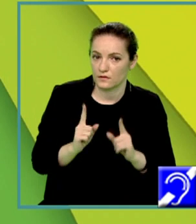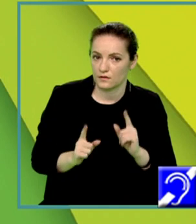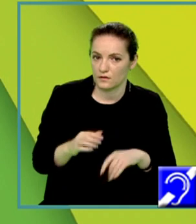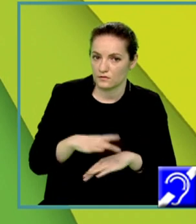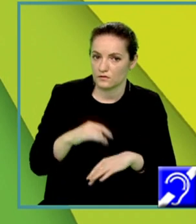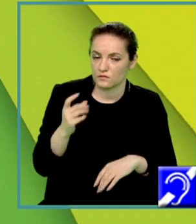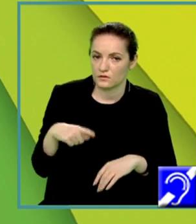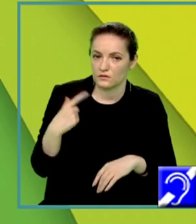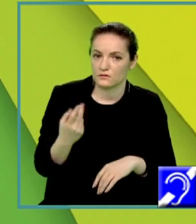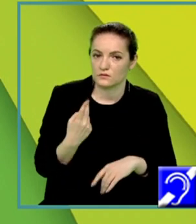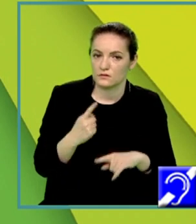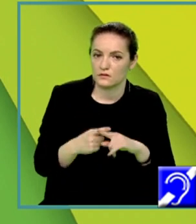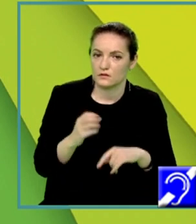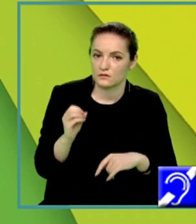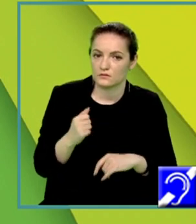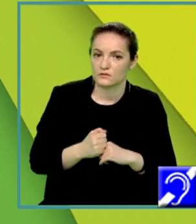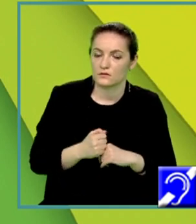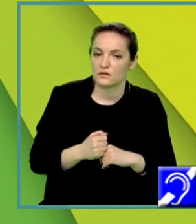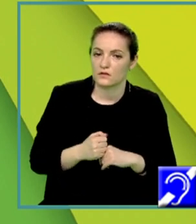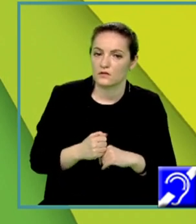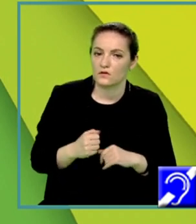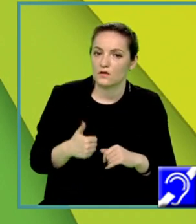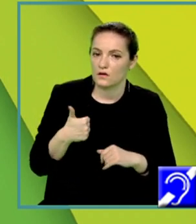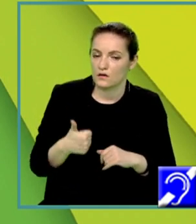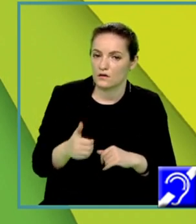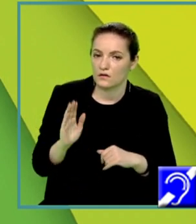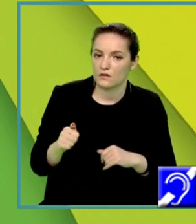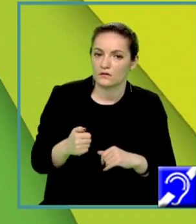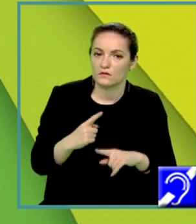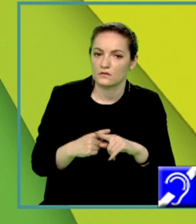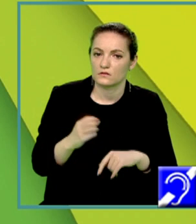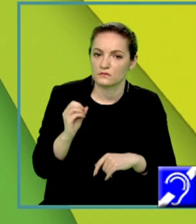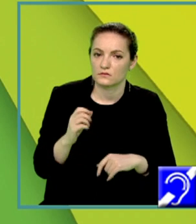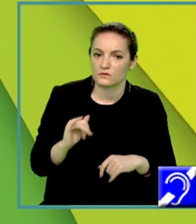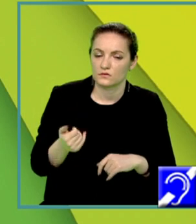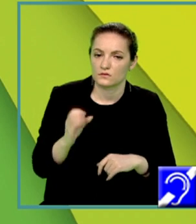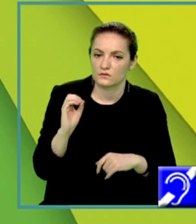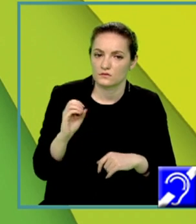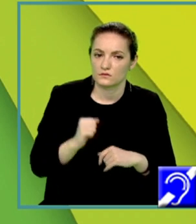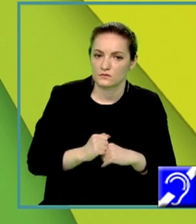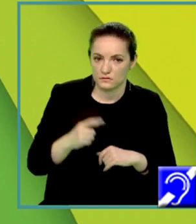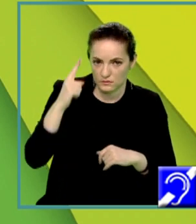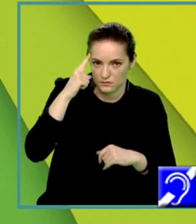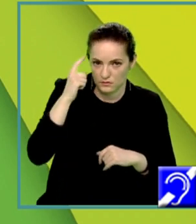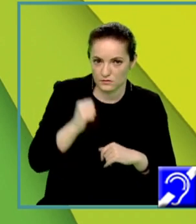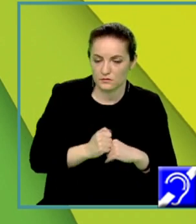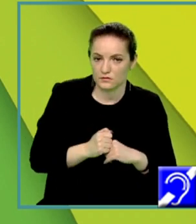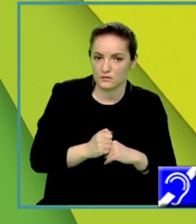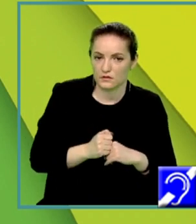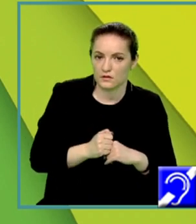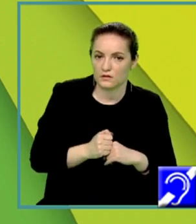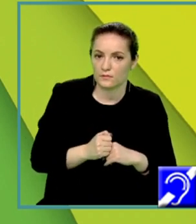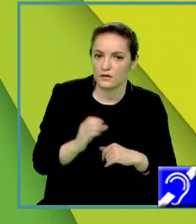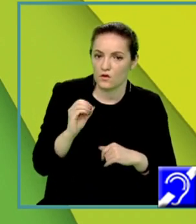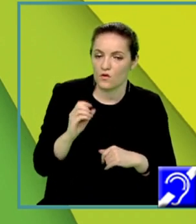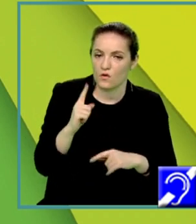ecuației este x0, atunci punctul A mare va avea coordonatele x0 și 0, deoarece știm că pe axa